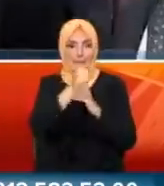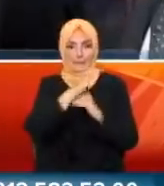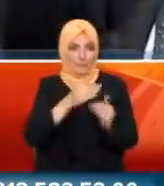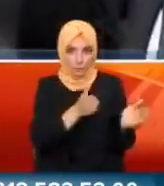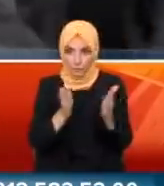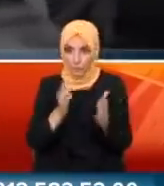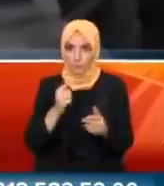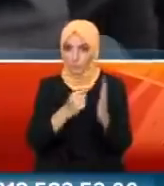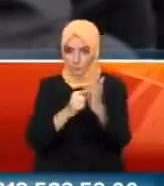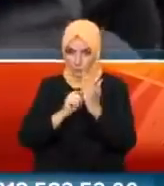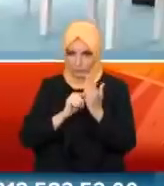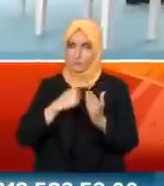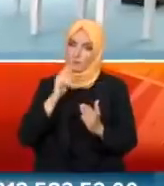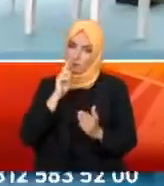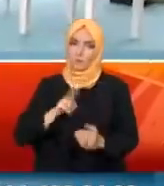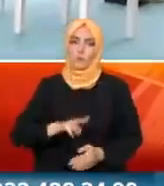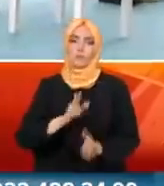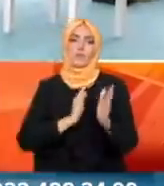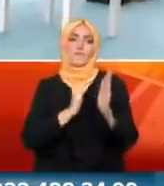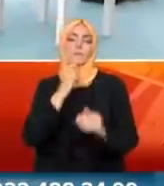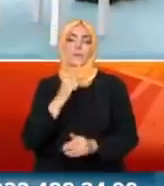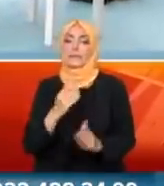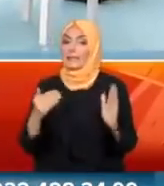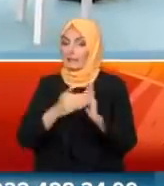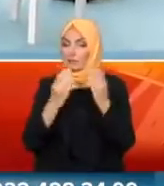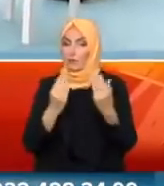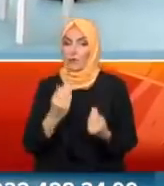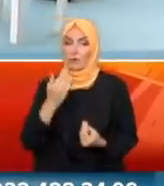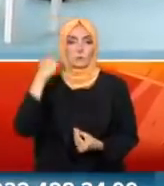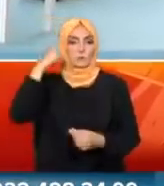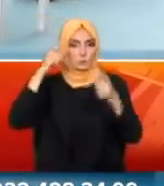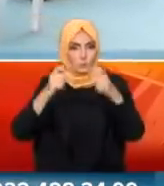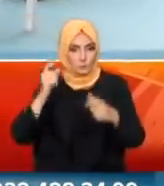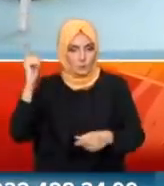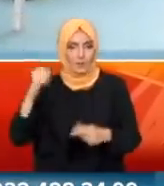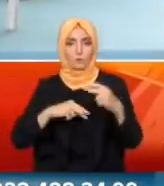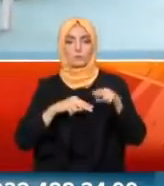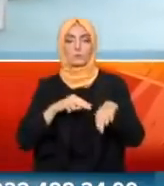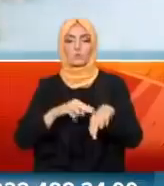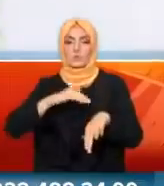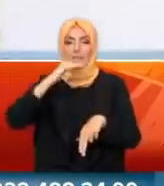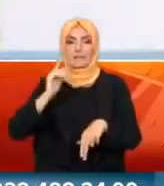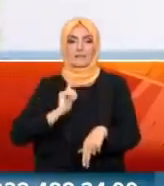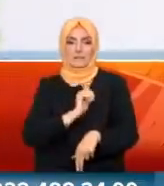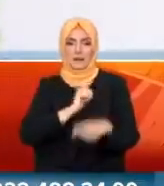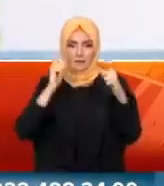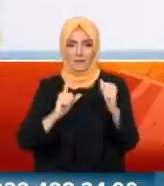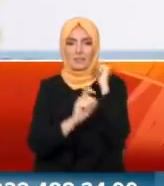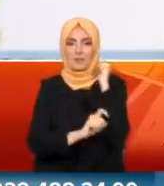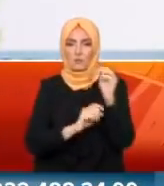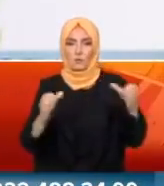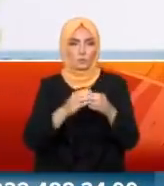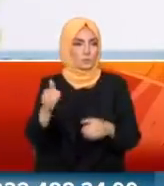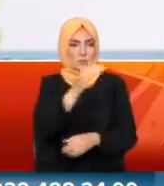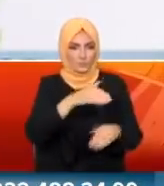devam edeceğiz dedi ve ekledi. Suriye'de, Kuzey Irak'ta terör örgütlerinin önünü kesmeye odaklandık. Biz